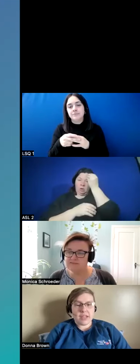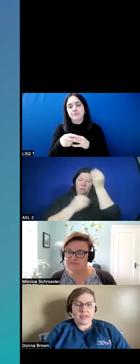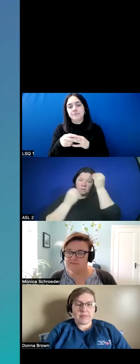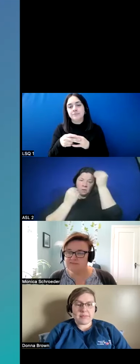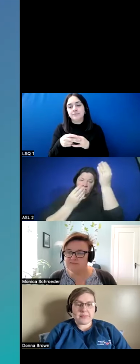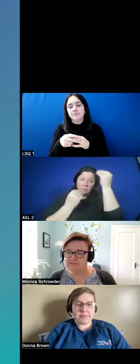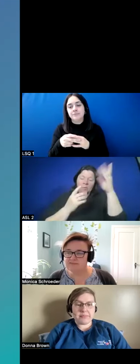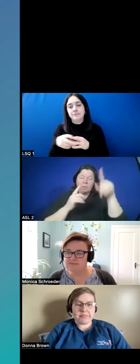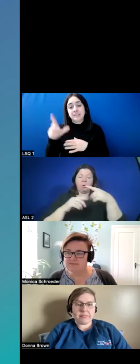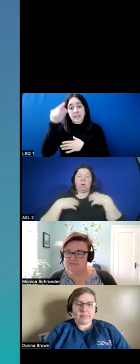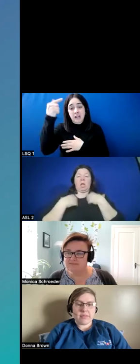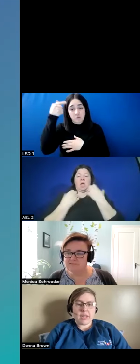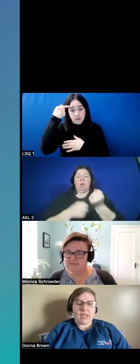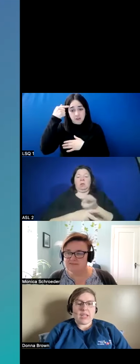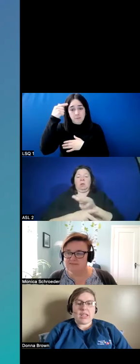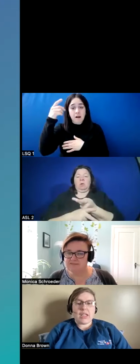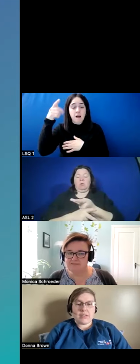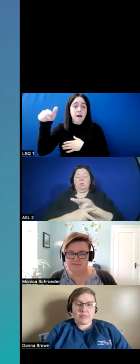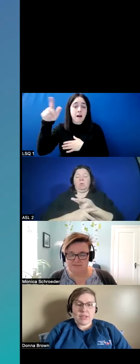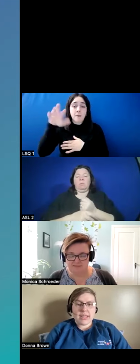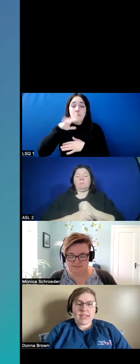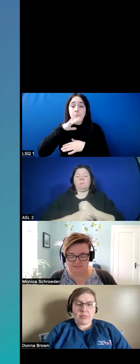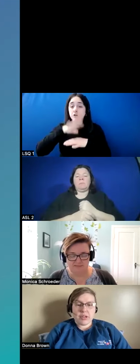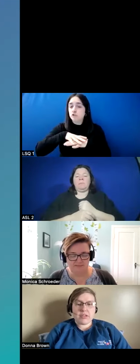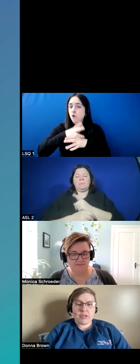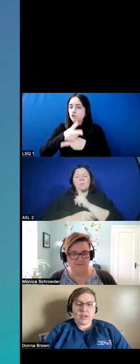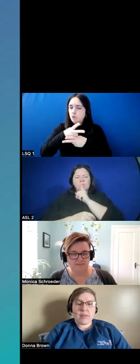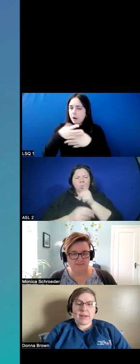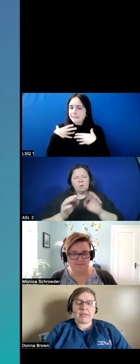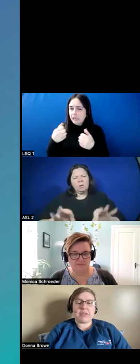gouvernements partagent des renseignements sur les soins de santé,